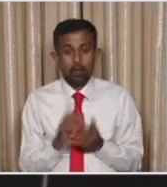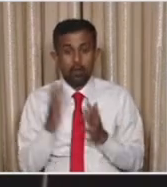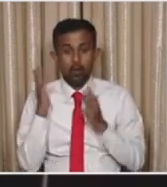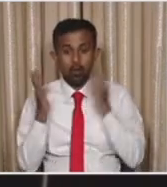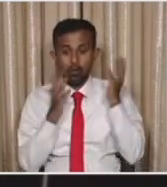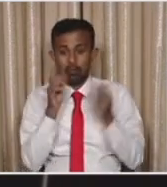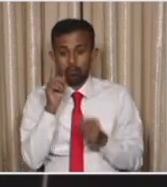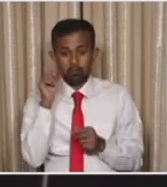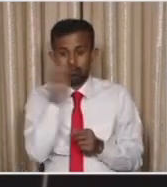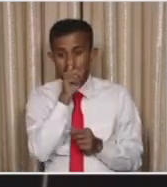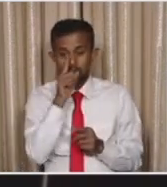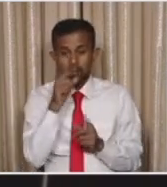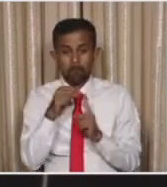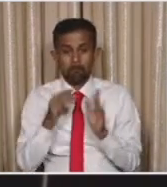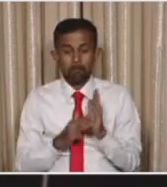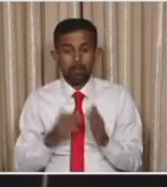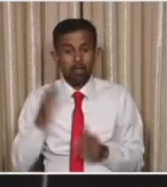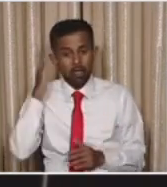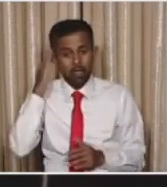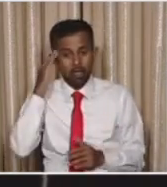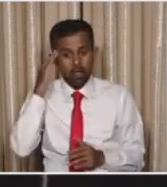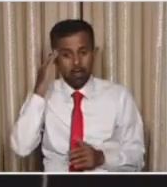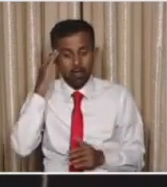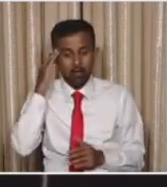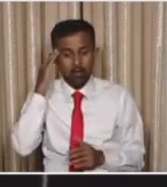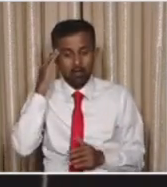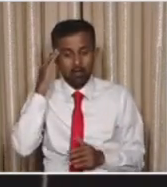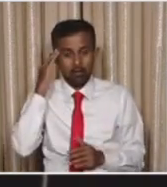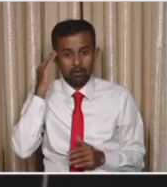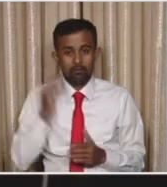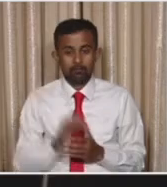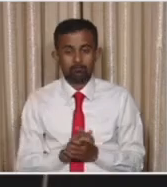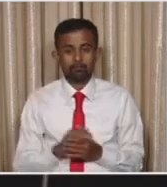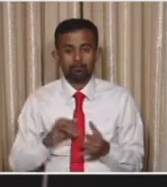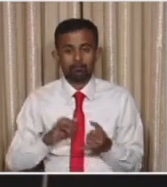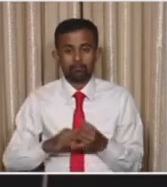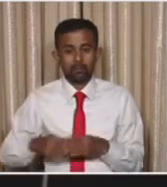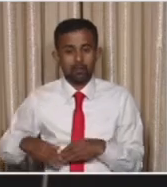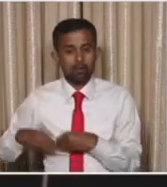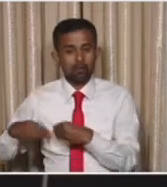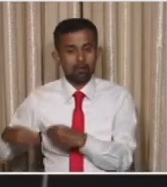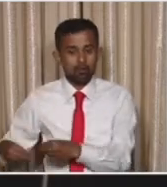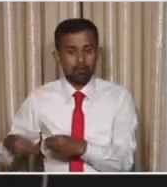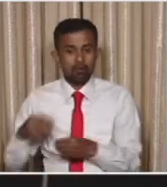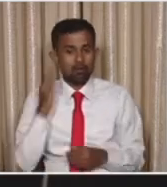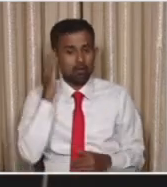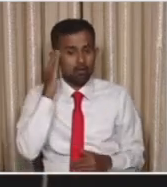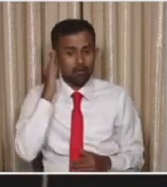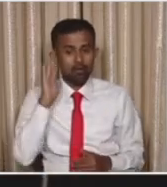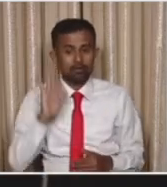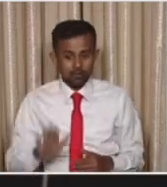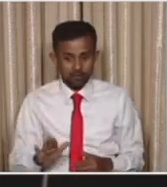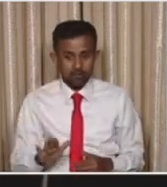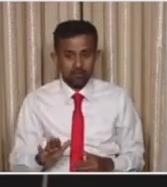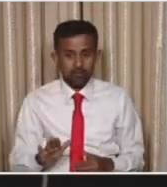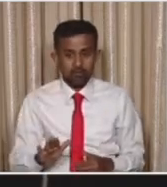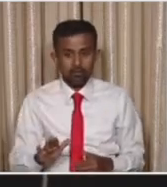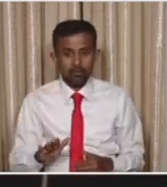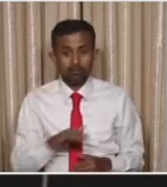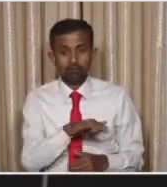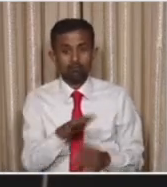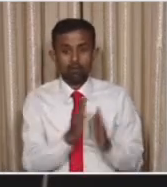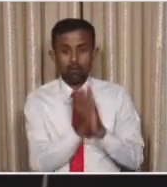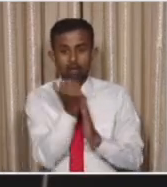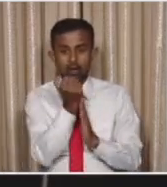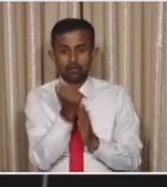ලෝකේ පළමුවෙනි අගමැතිනිය වුණු මැතිනිය සිරිමාවෝ බණ්ඩාරනායක මැතිනියගේ සිවිල්